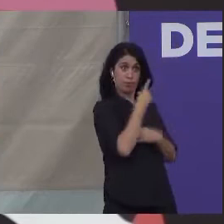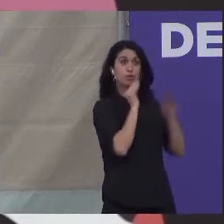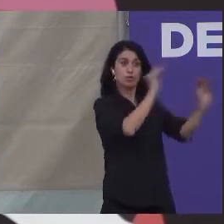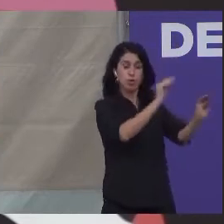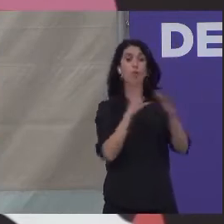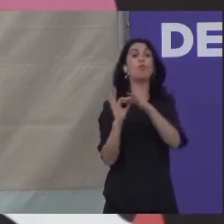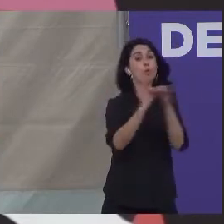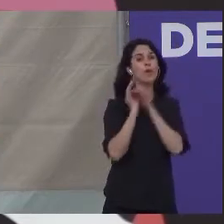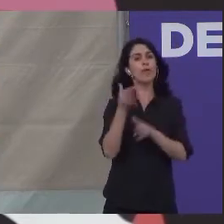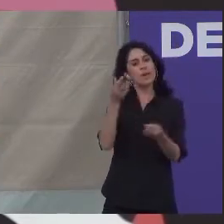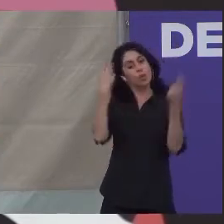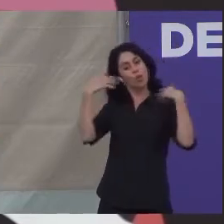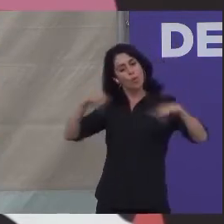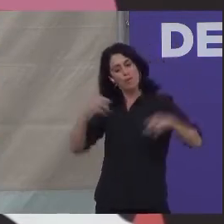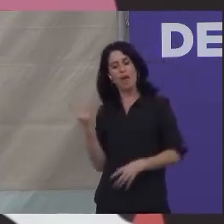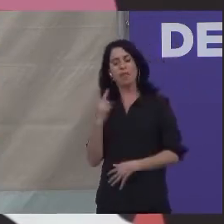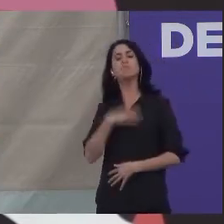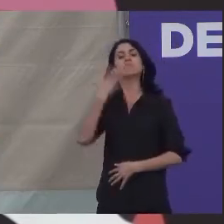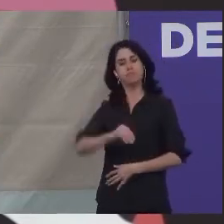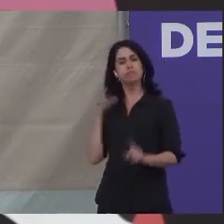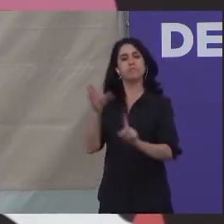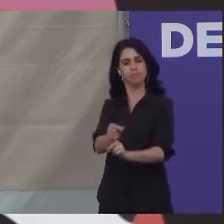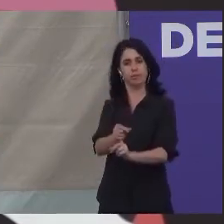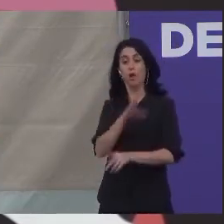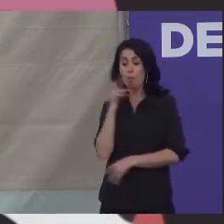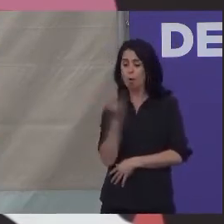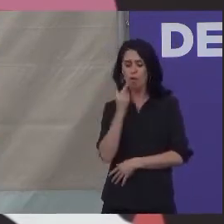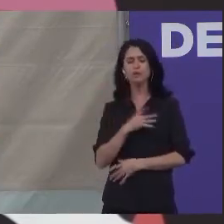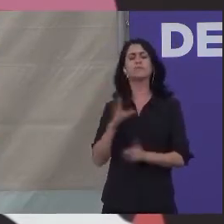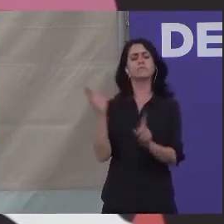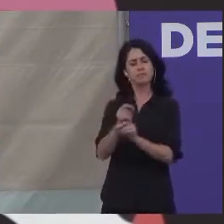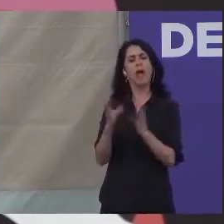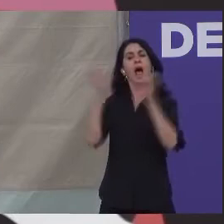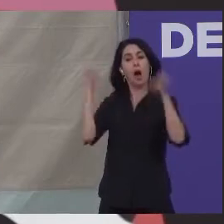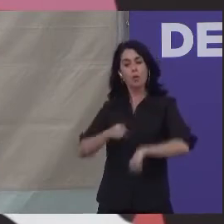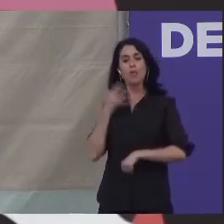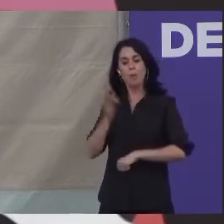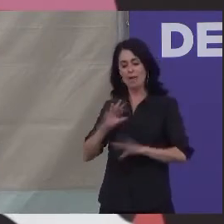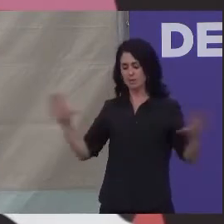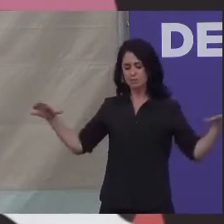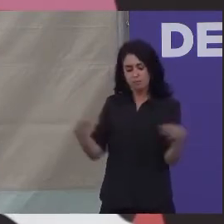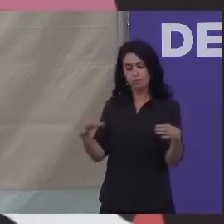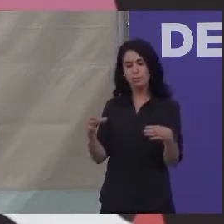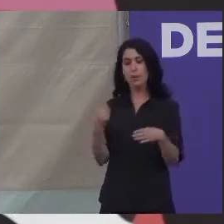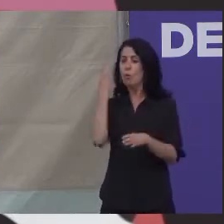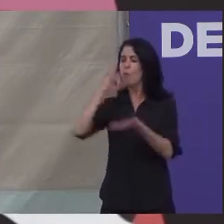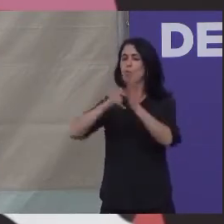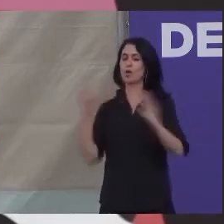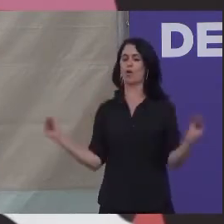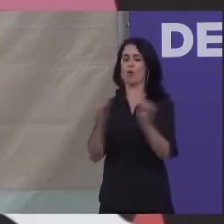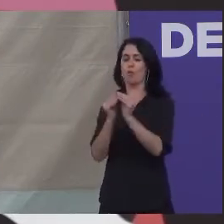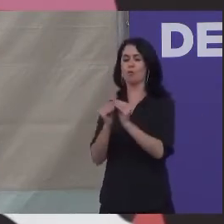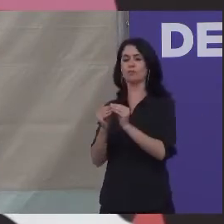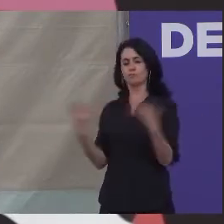sigut capaços de confluir, de plegar acords i d'unir-se al voltant d'un projecte comú. Per això ens hem